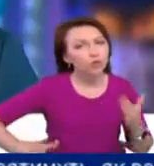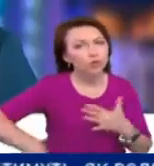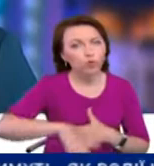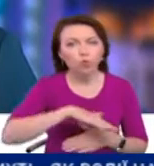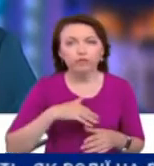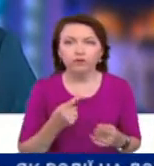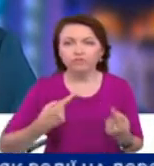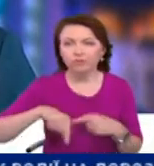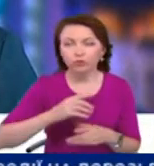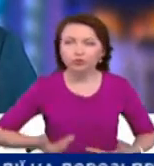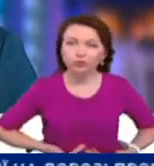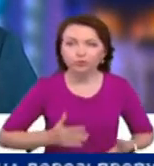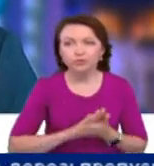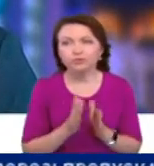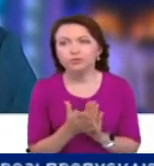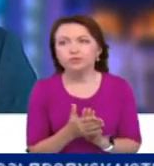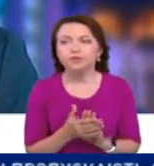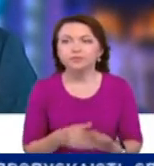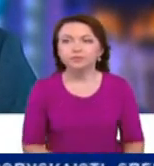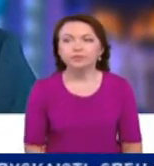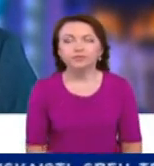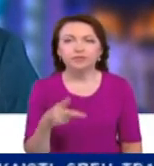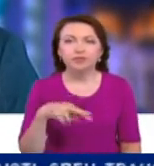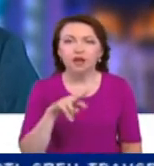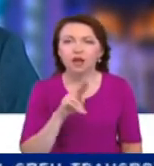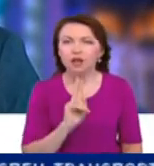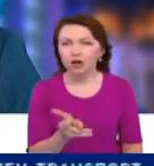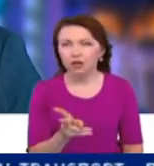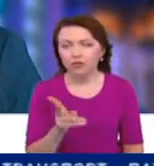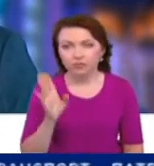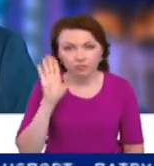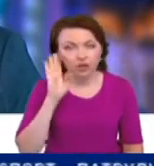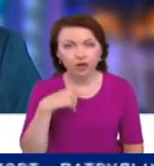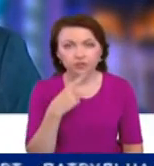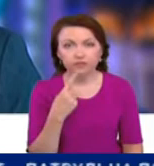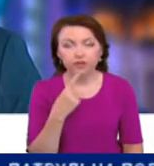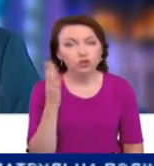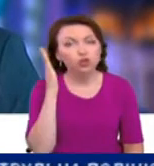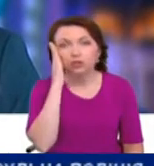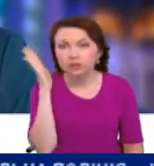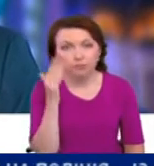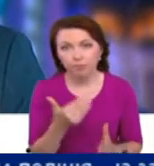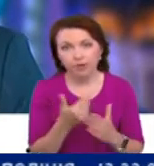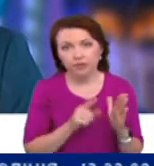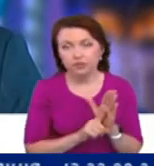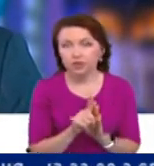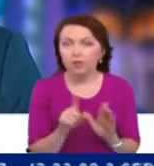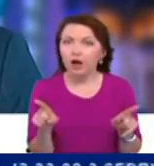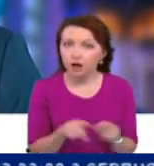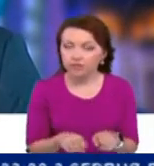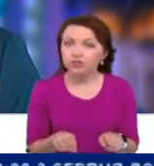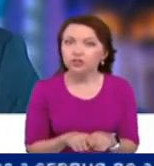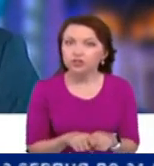час? Дуже часто чую, там Ілля Кваша казав тоді після домашнього чемпіонату Європи, що він не спав перед стартами, але все ж таки